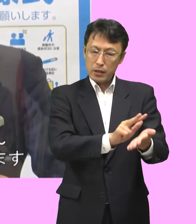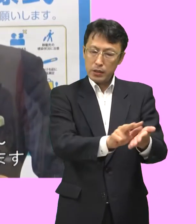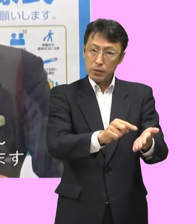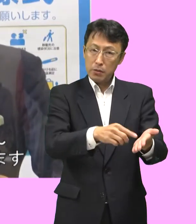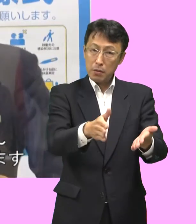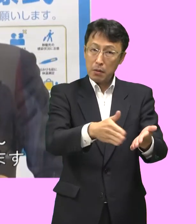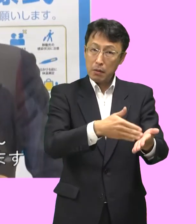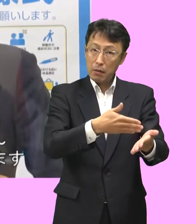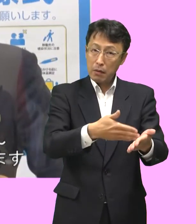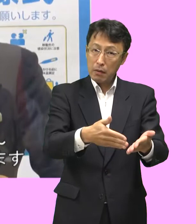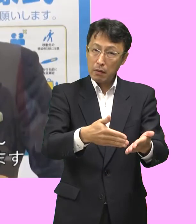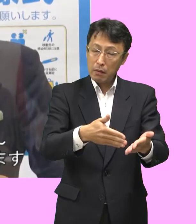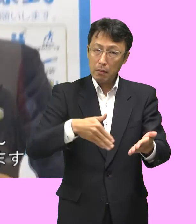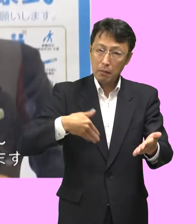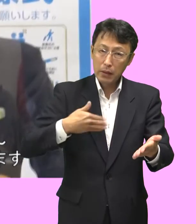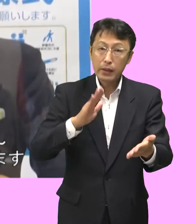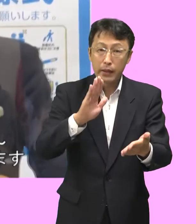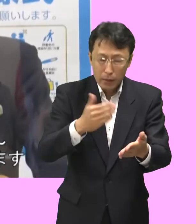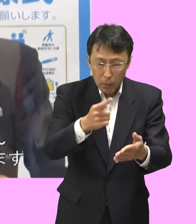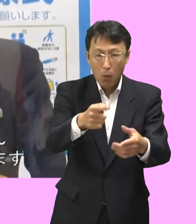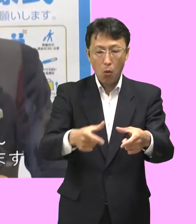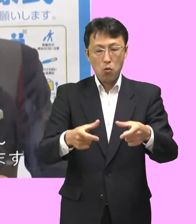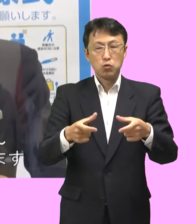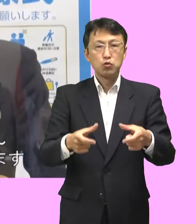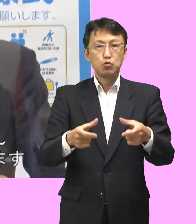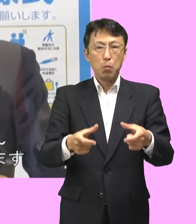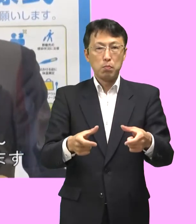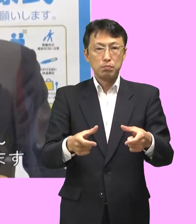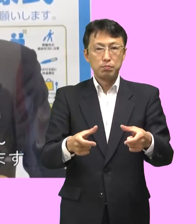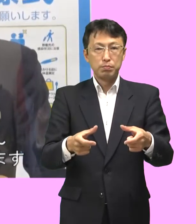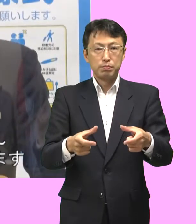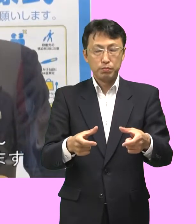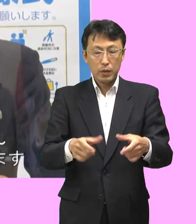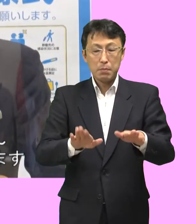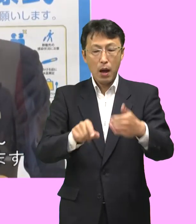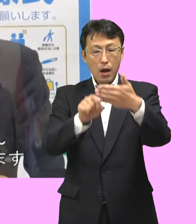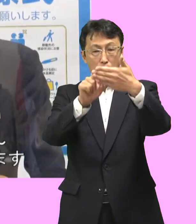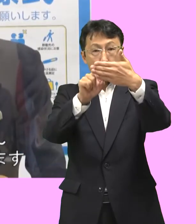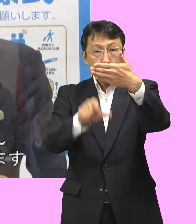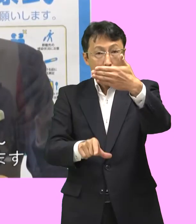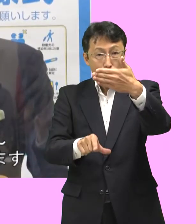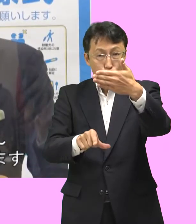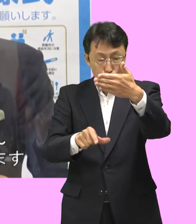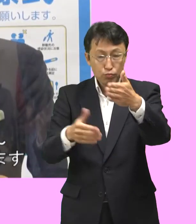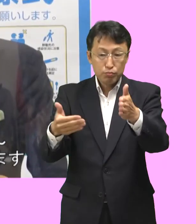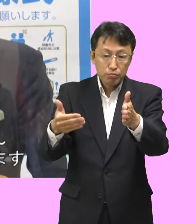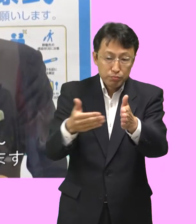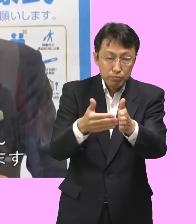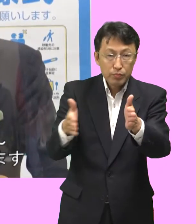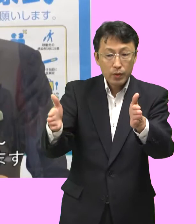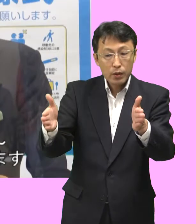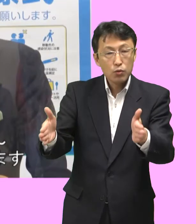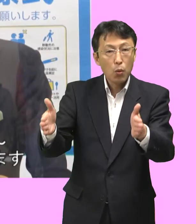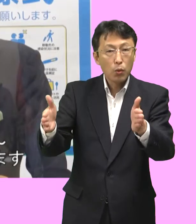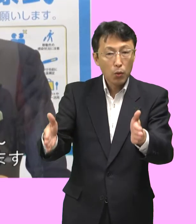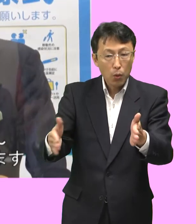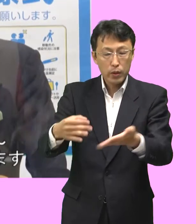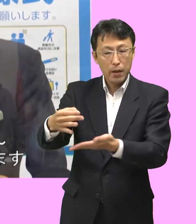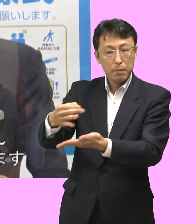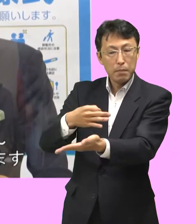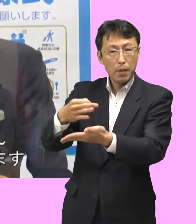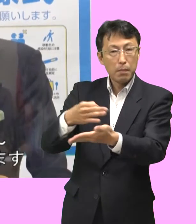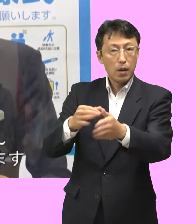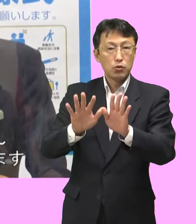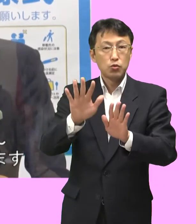が、エールクーポンのですね、9月末現在の引き換え状況は、